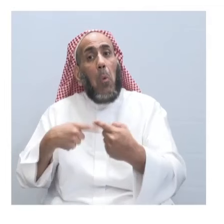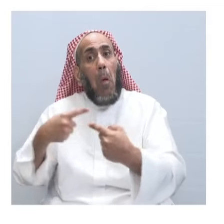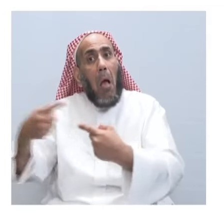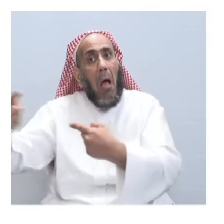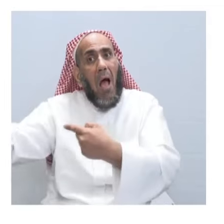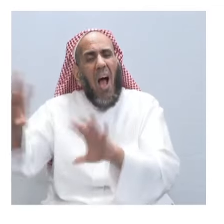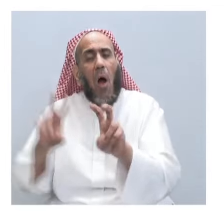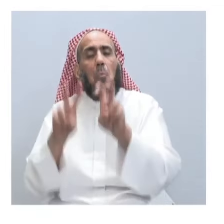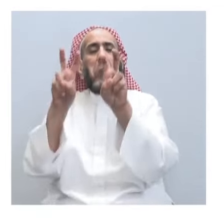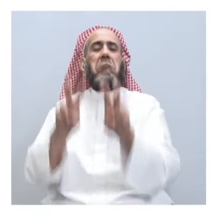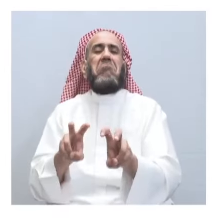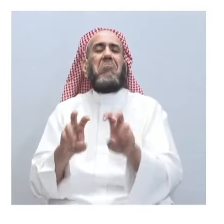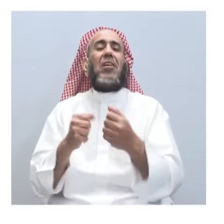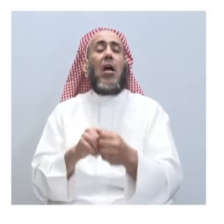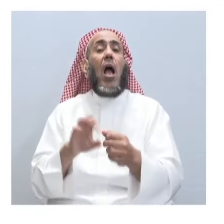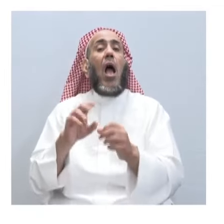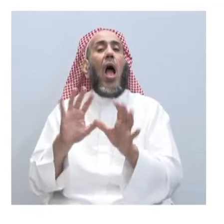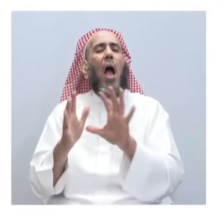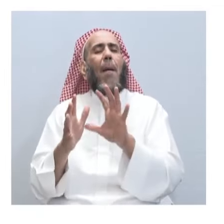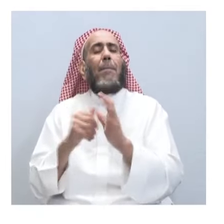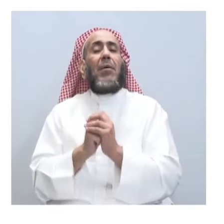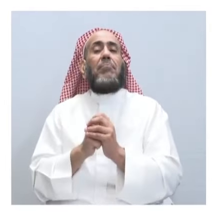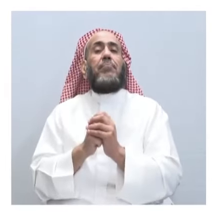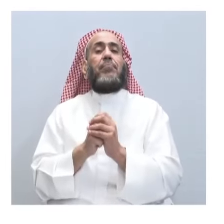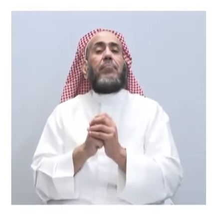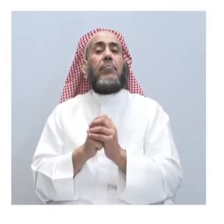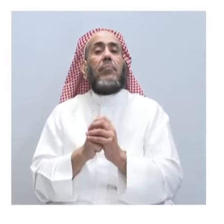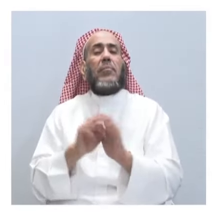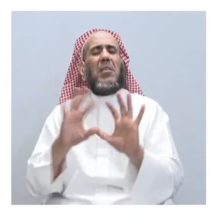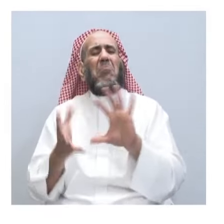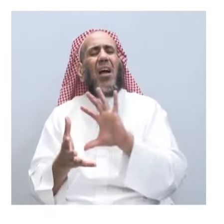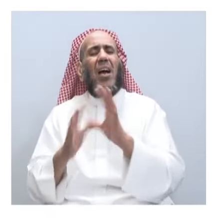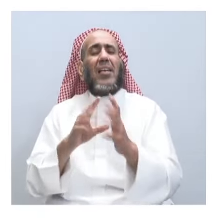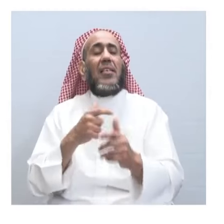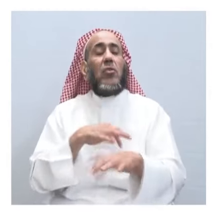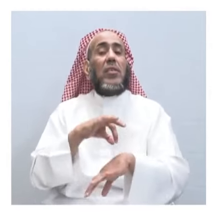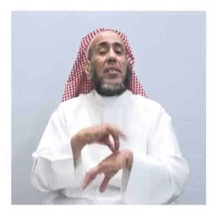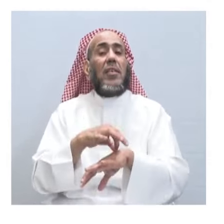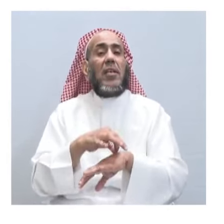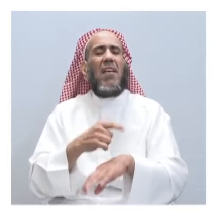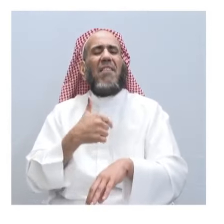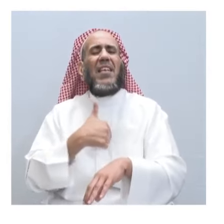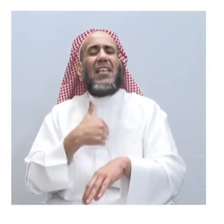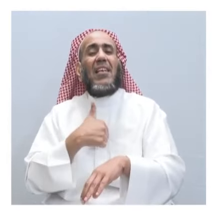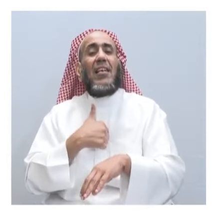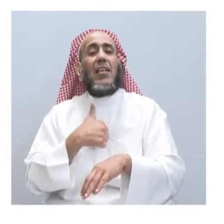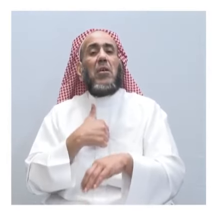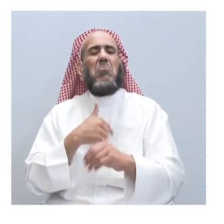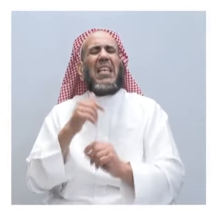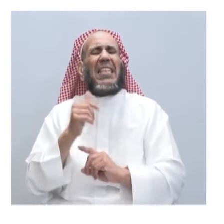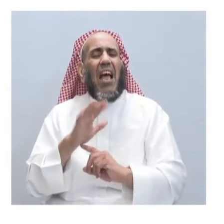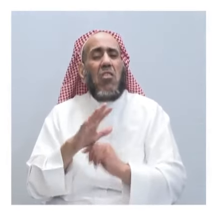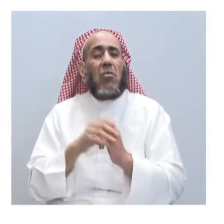الاستمرار اما ركزوا هنا ما قد يجده الانسان في نفسه من